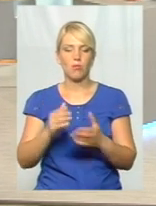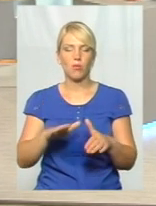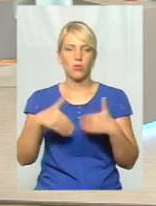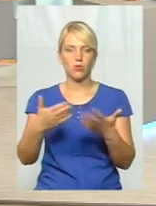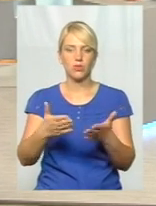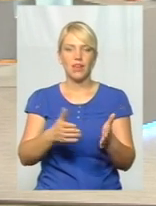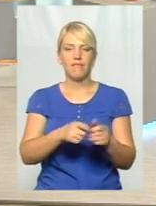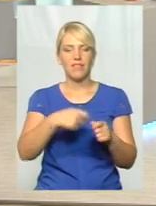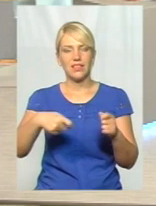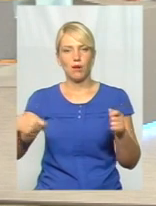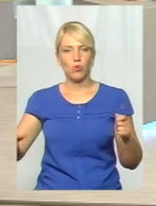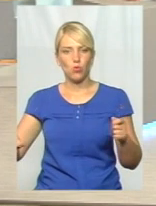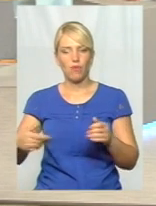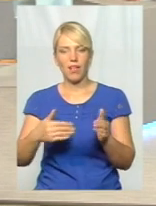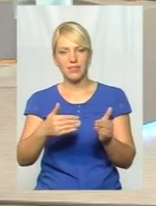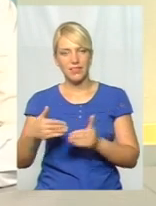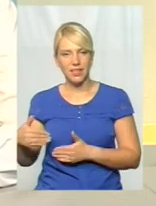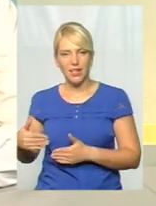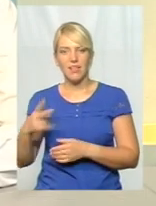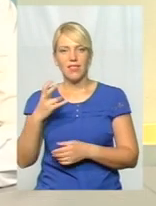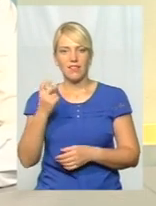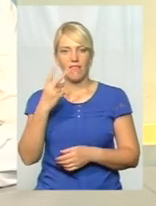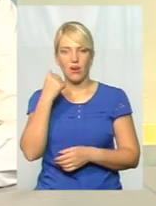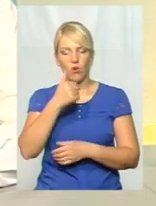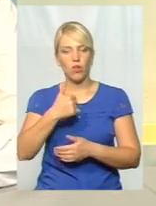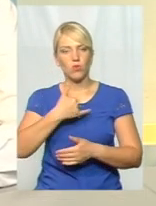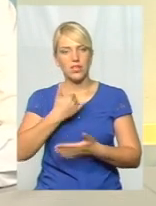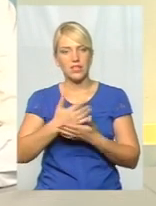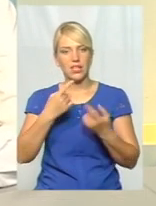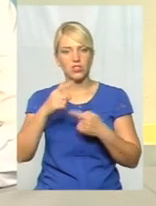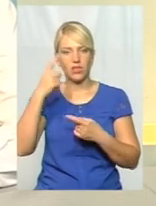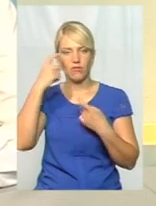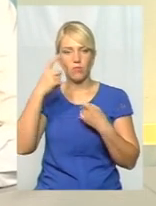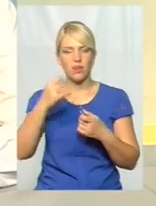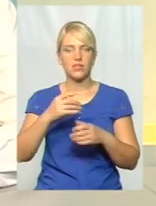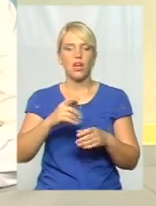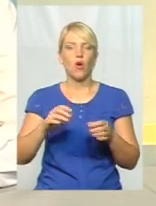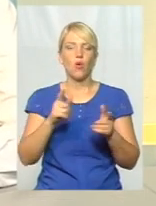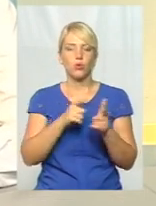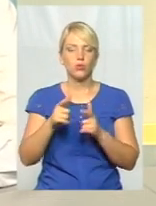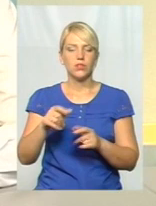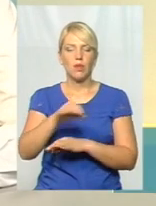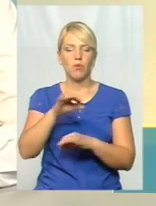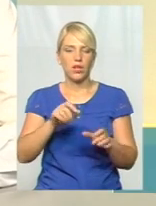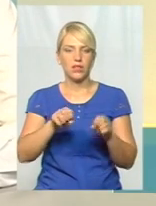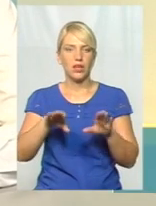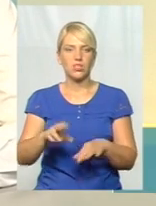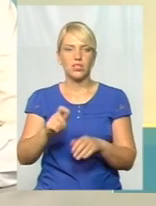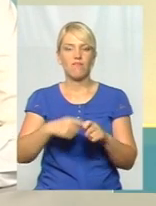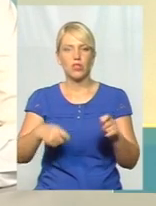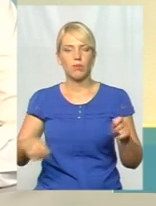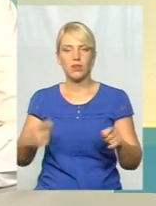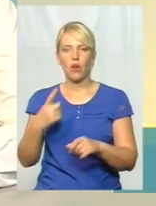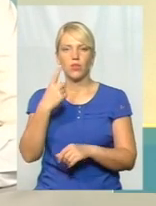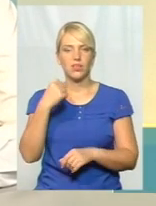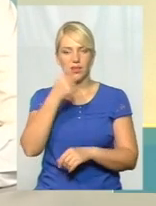2 роки. Ми десь володіємо інформацією, що готується проєкт рішення відтермінувати на 1 рік. Ми йдемо трошки